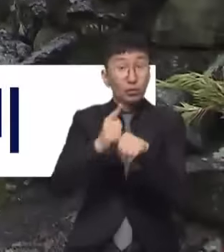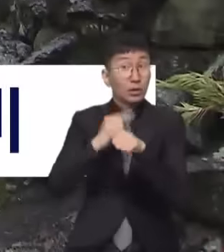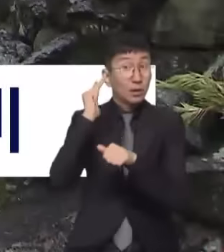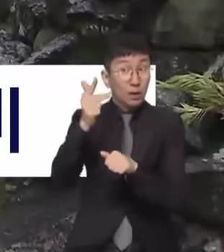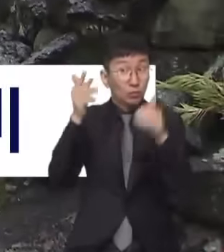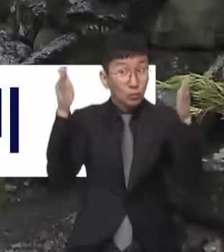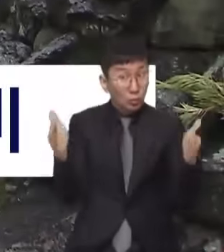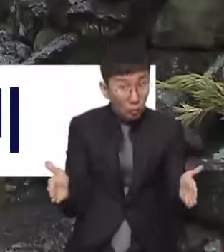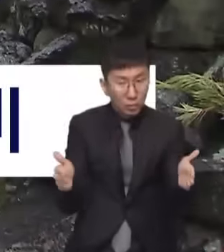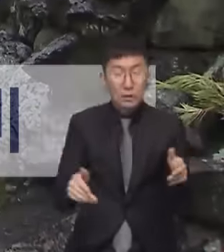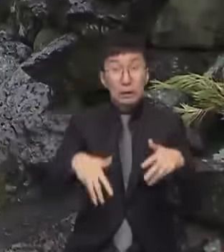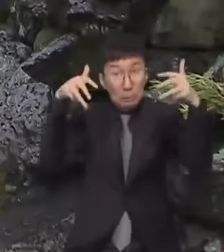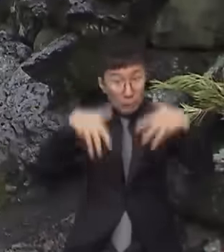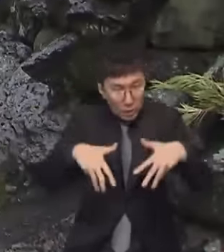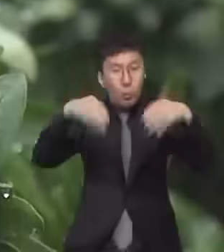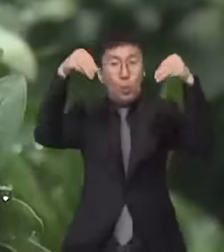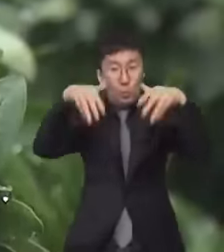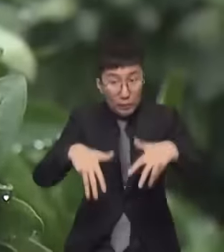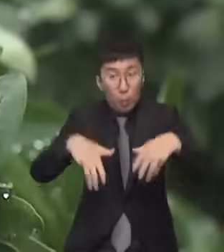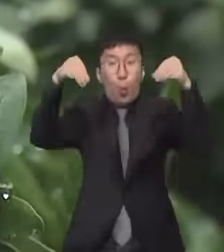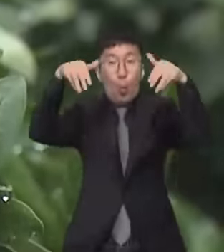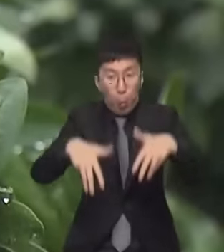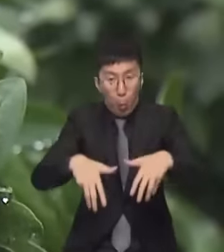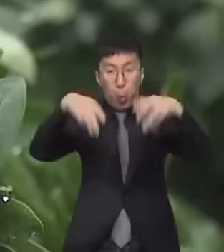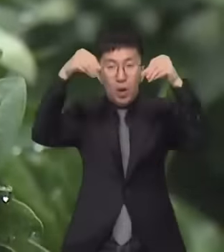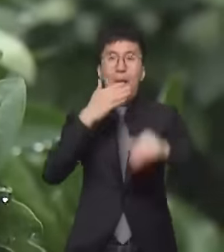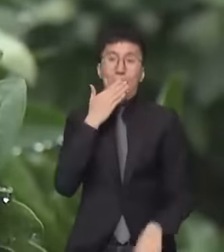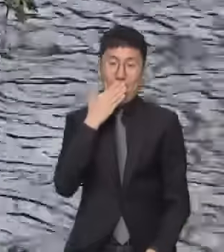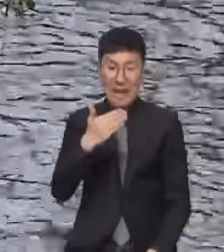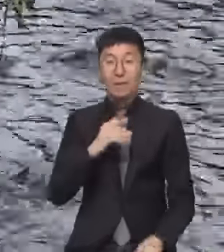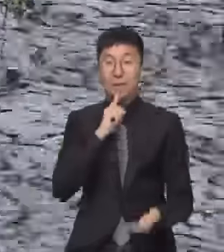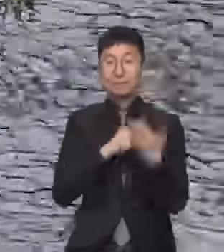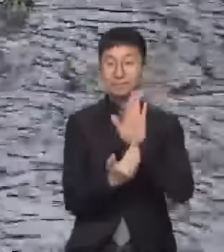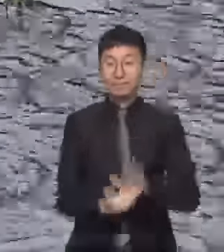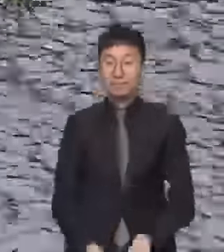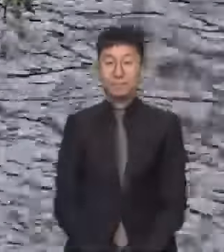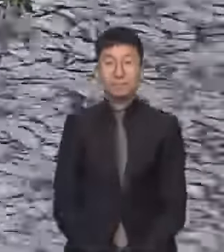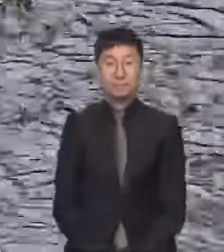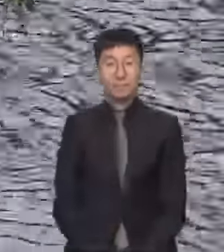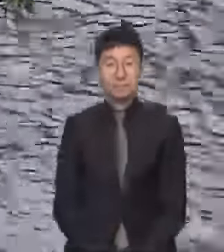전국에 비가 내렸다 그쳤다를 반복할 수 있다고 밝혔습니다. SBS 정구희입니다.